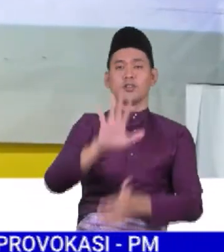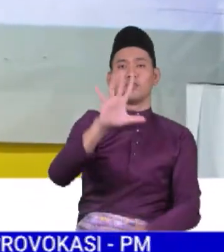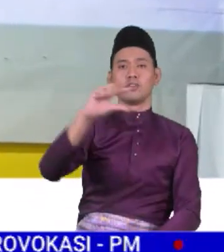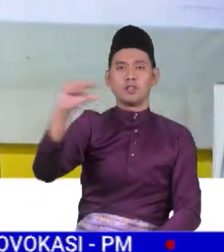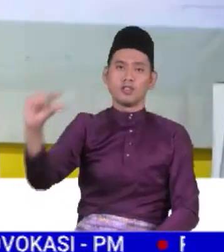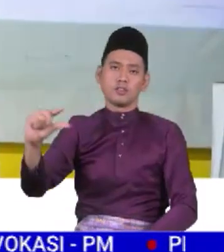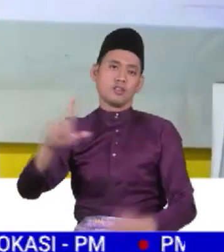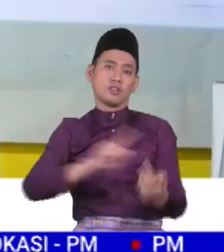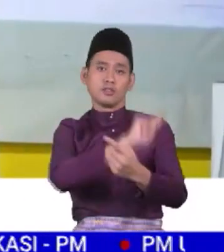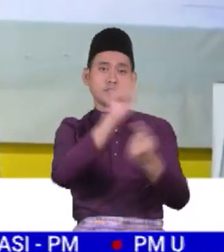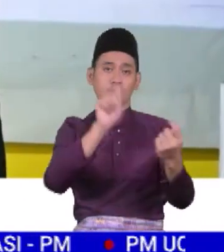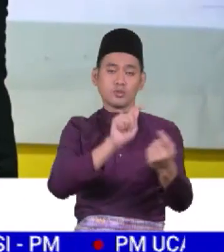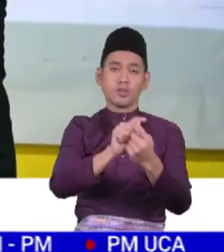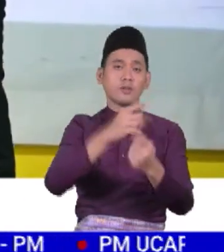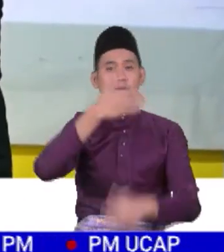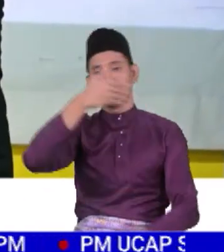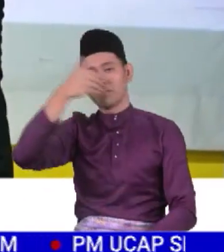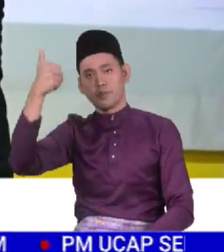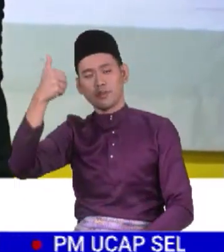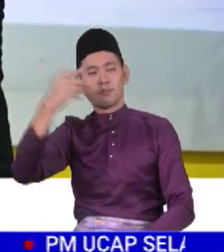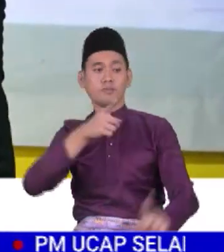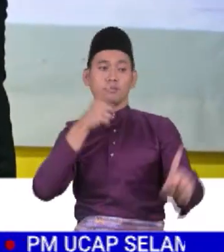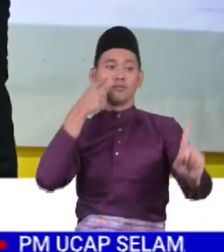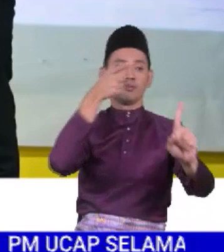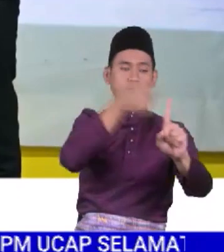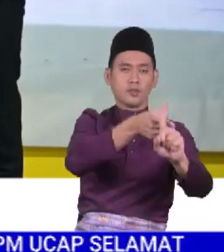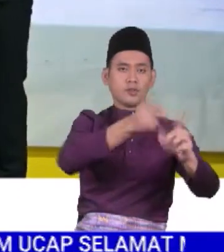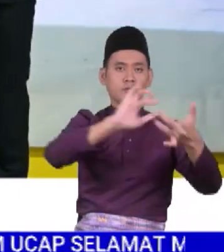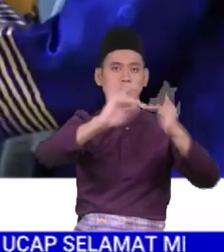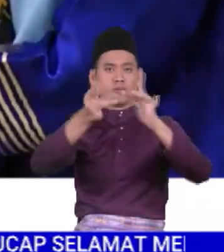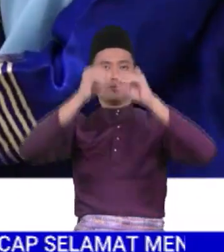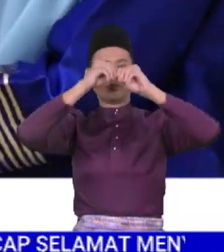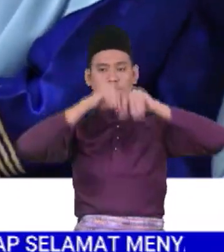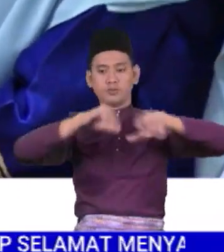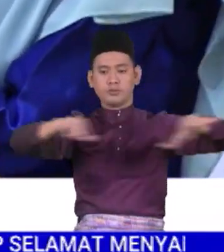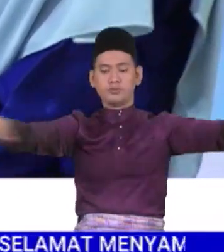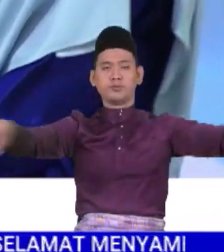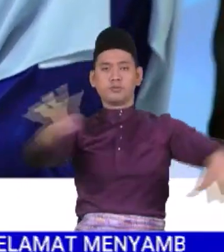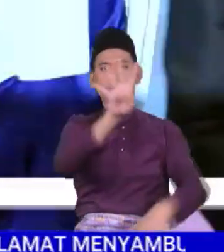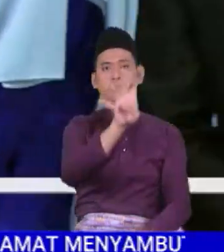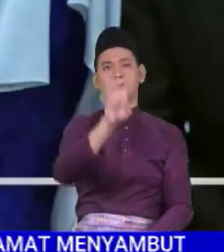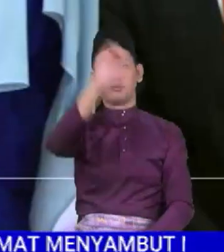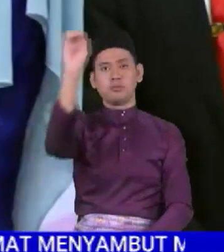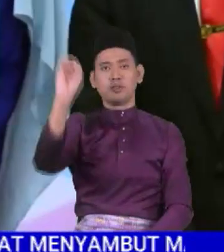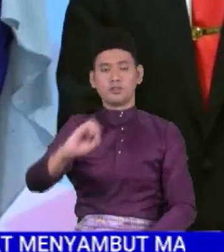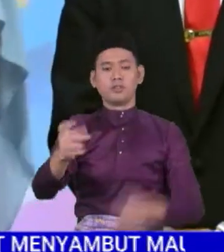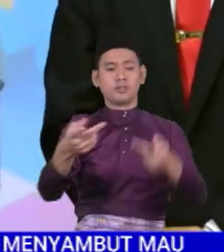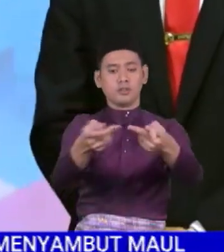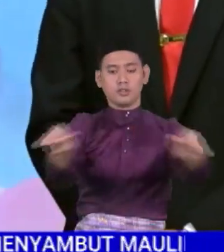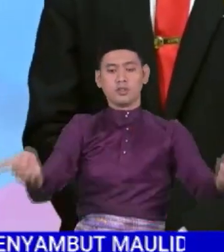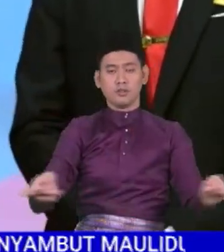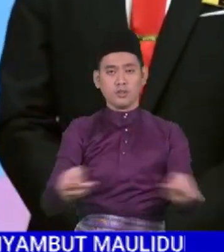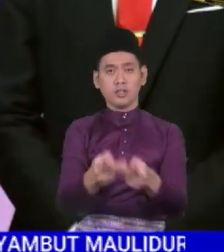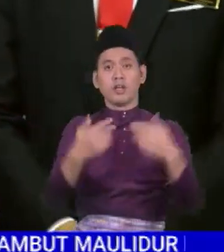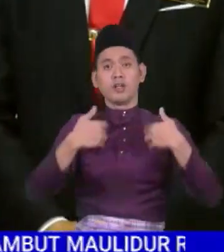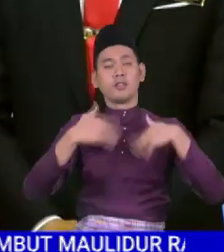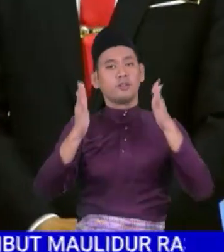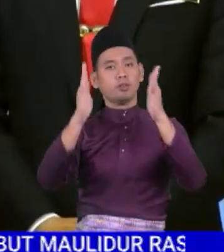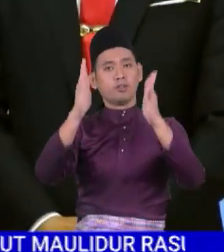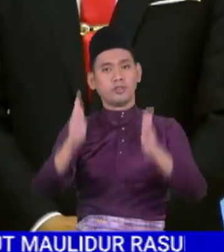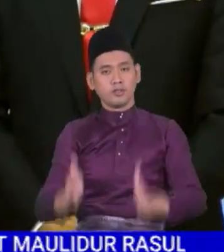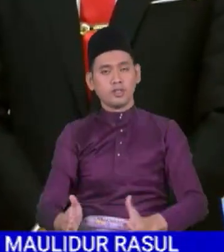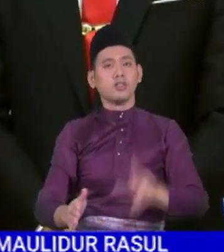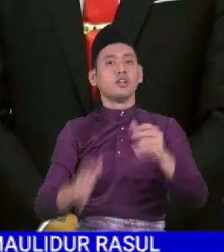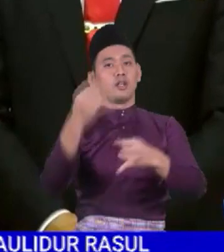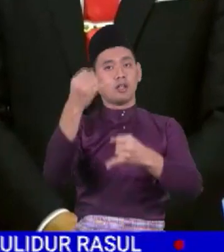di landasan yang baik untuk mencapai sasaran liputan hampir 40% kawasan berpenduduk pada akhir tahun ini. Seterusnya